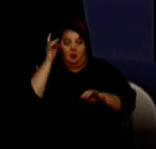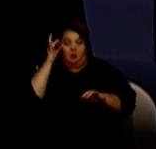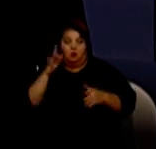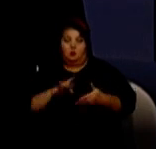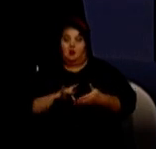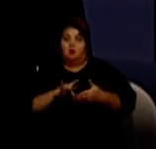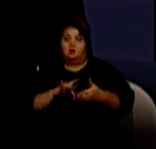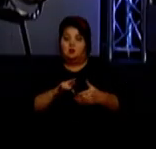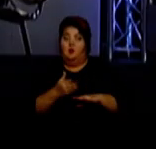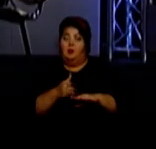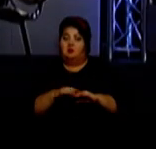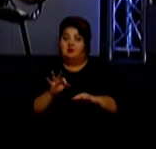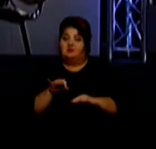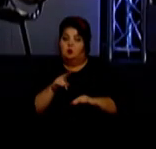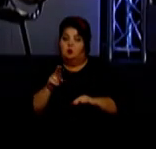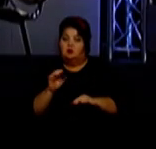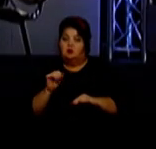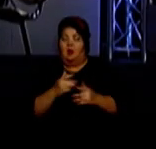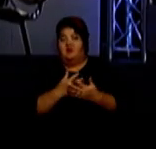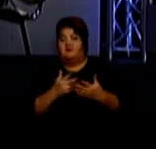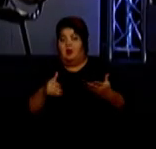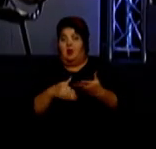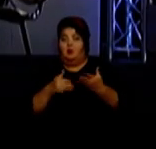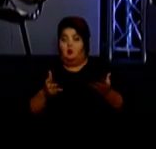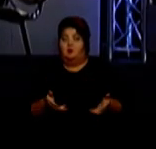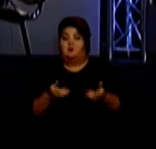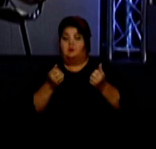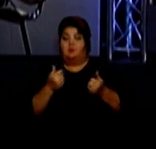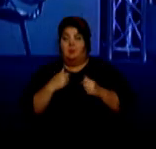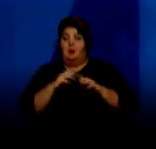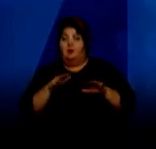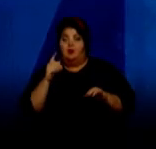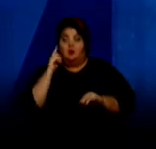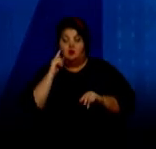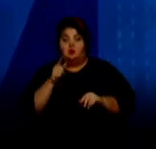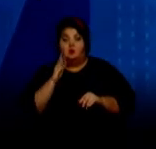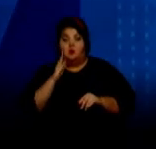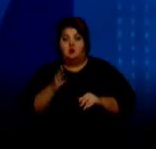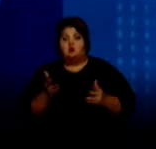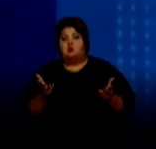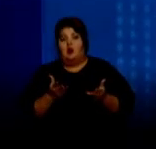обласної державної адміністрації, всіляку підтримку, і я не думаю, що будуть якісь у